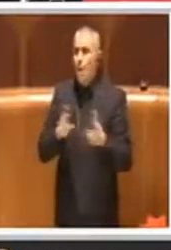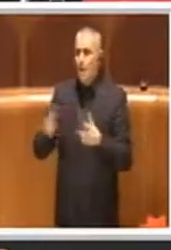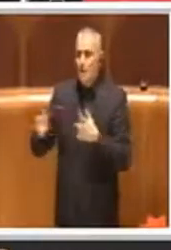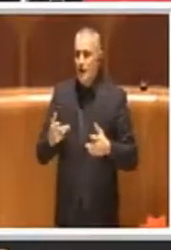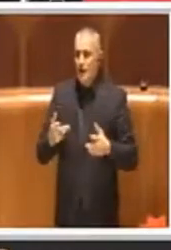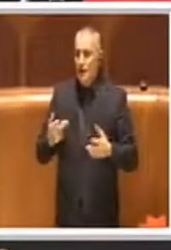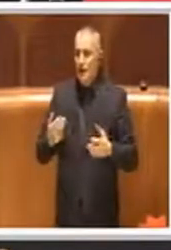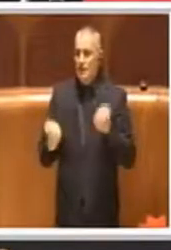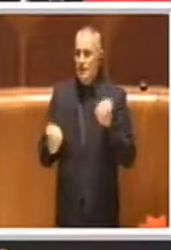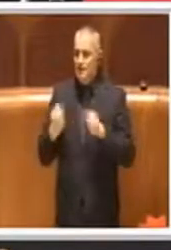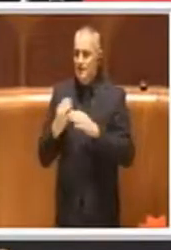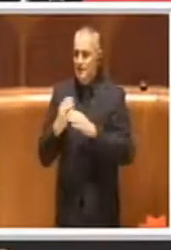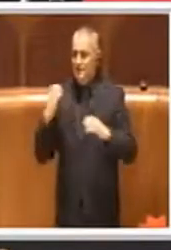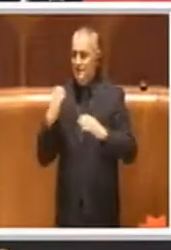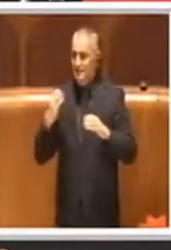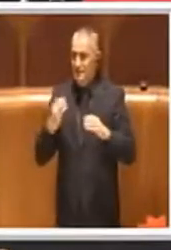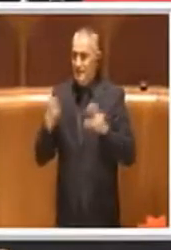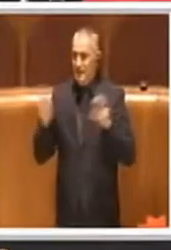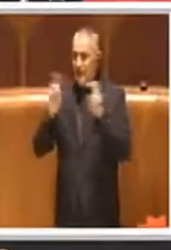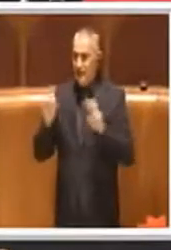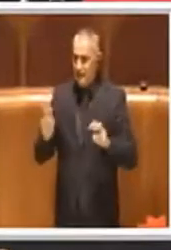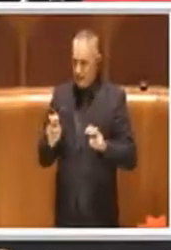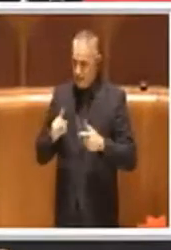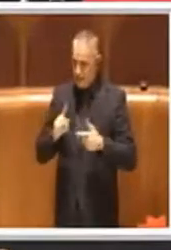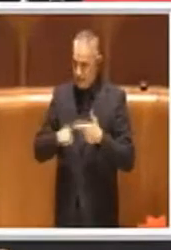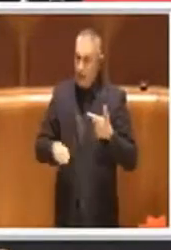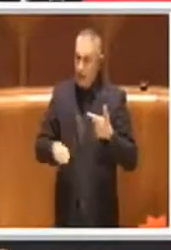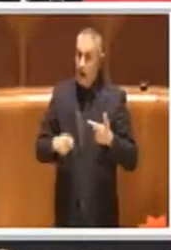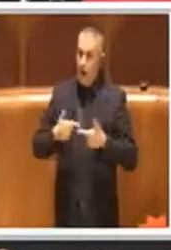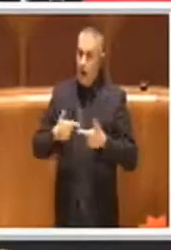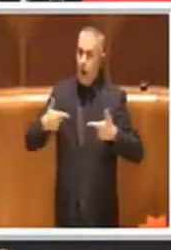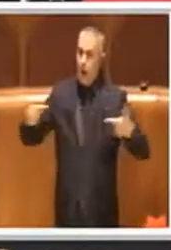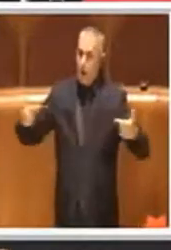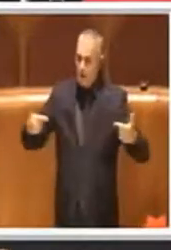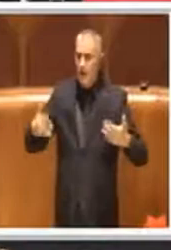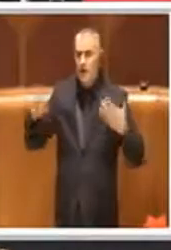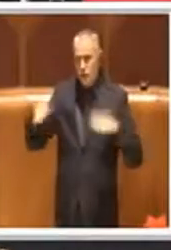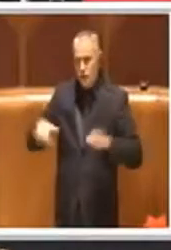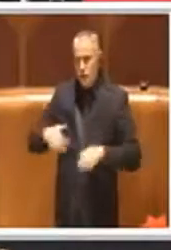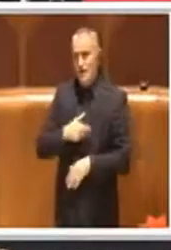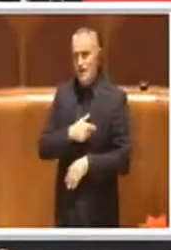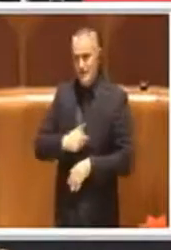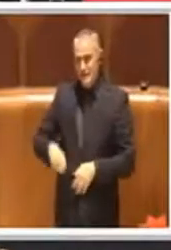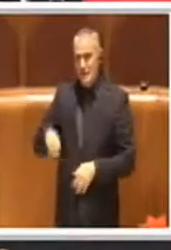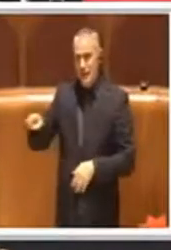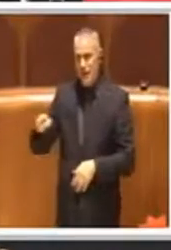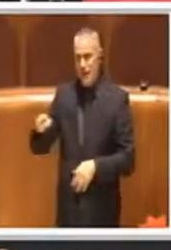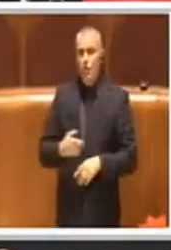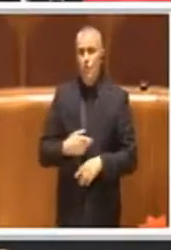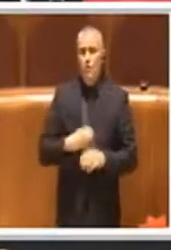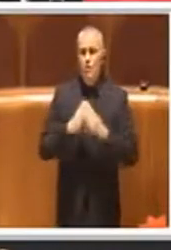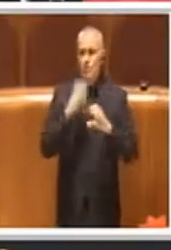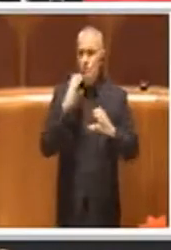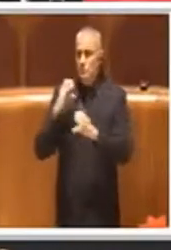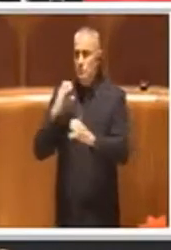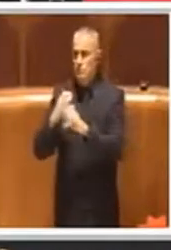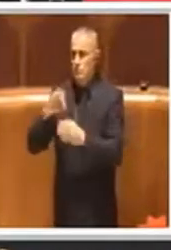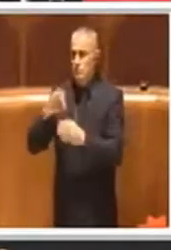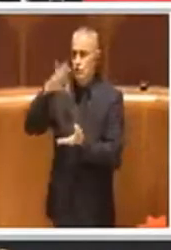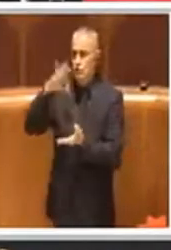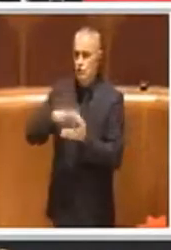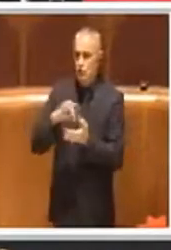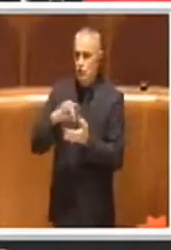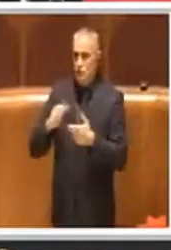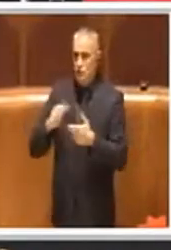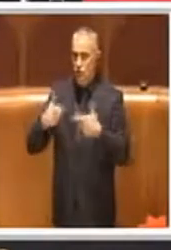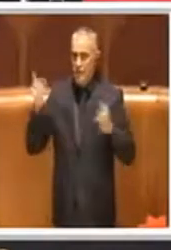il potenziamento, cosa che in particolare è stato già fatto dalla sindaca col potenziamento delle navette in centro, e il